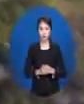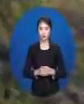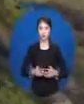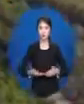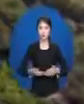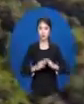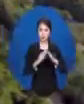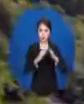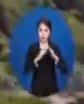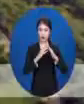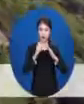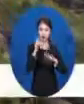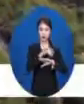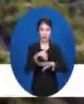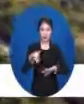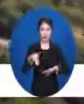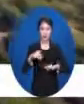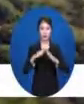조성되는